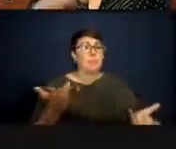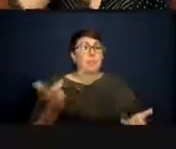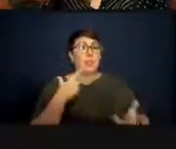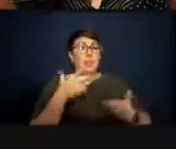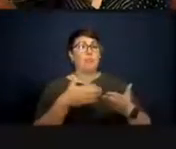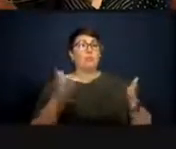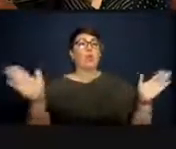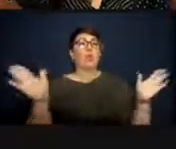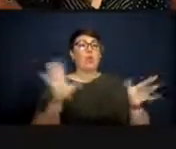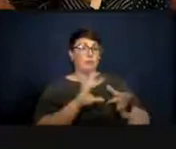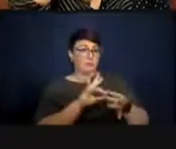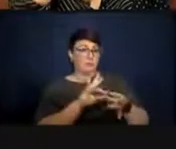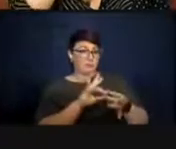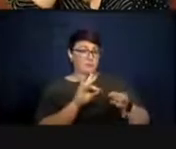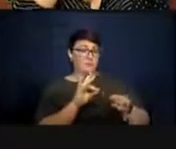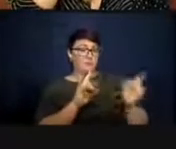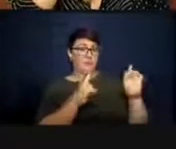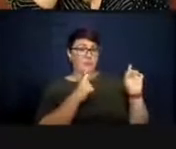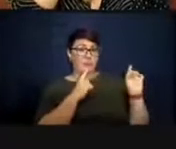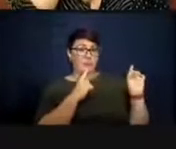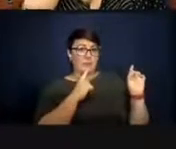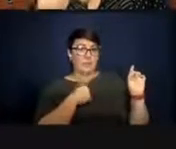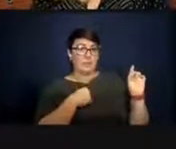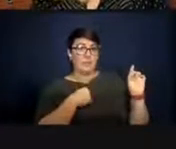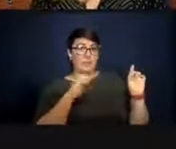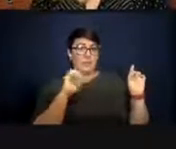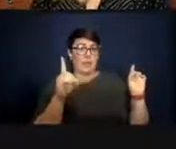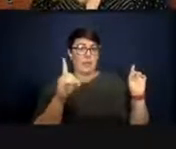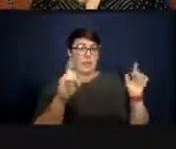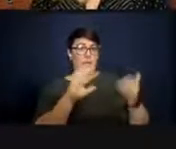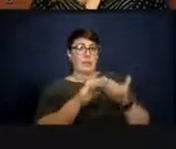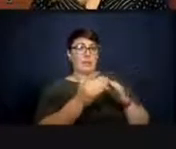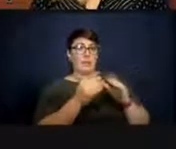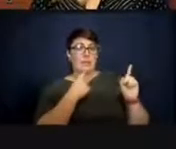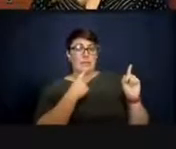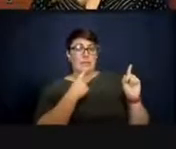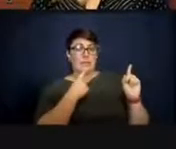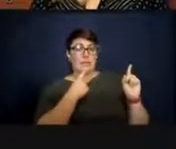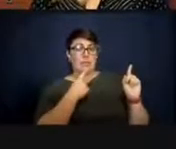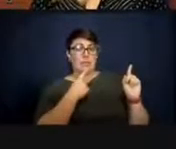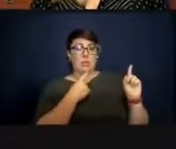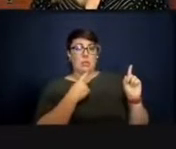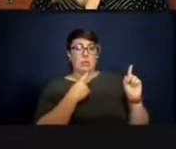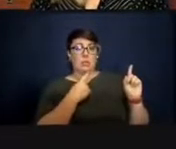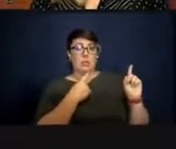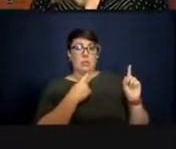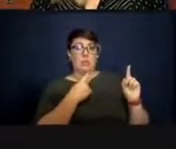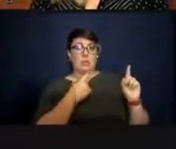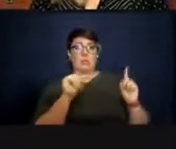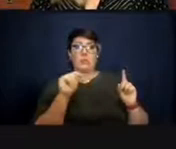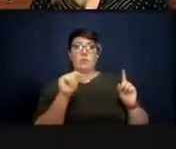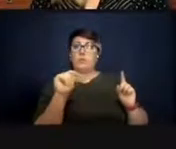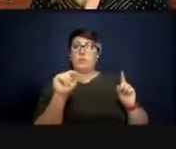nauliza hili kuendana na kauli ambayo ulitoa hapo awali